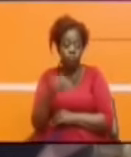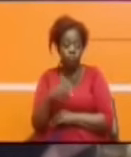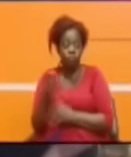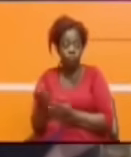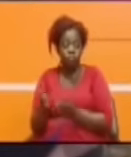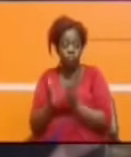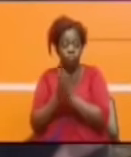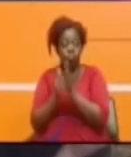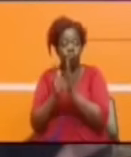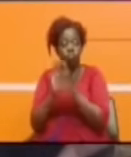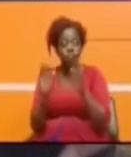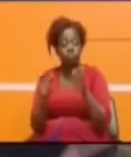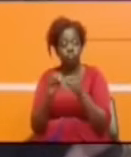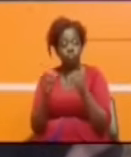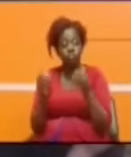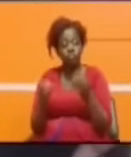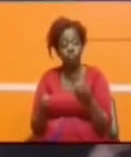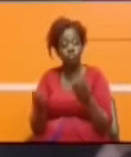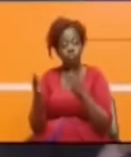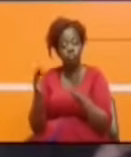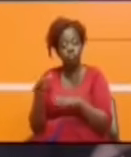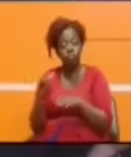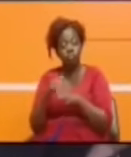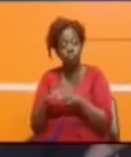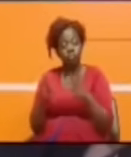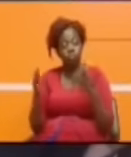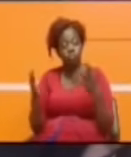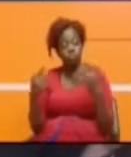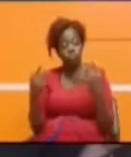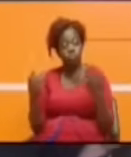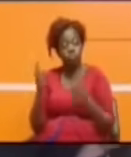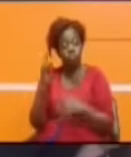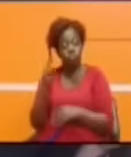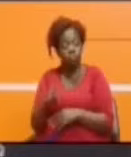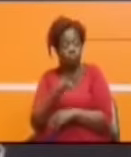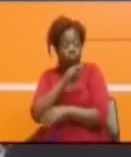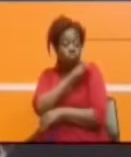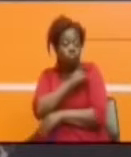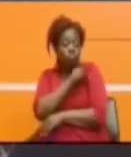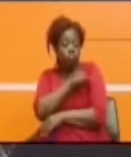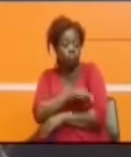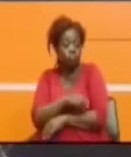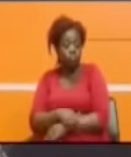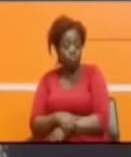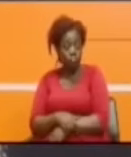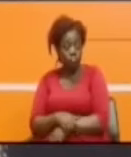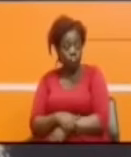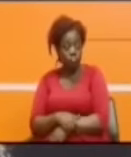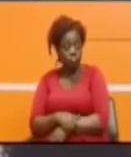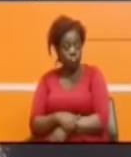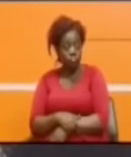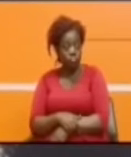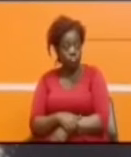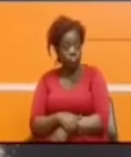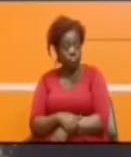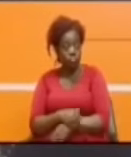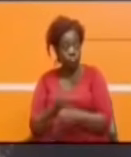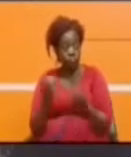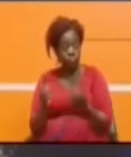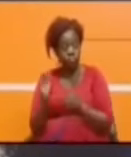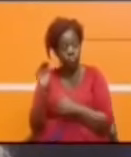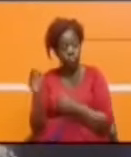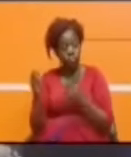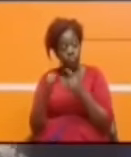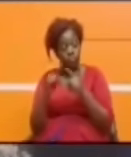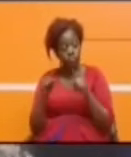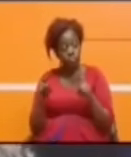anyonyo dengeri omwana gye yamukutukiddeko mu ngalo nga yakatusibwa mu ddwaliro. Kakati chupa eyokubiri yali akatandika kunagenda